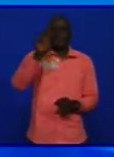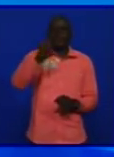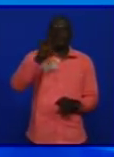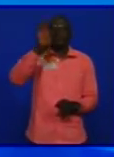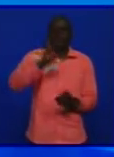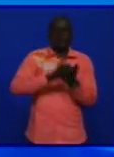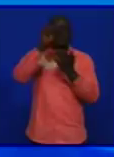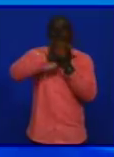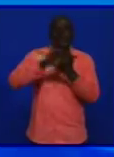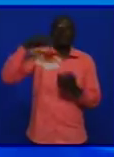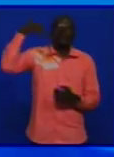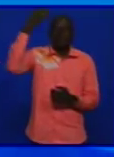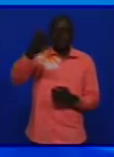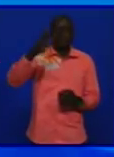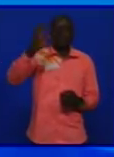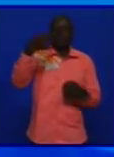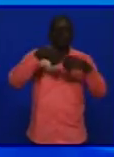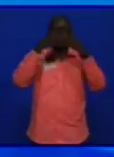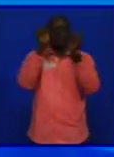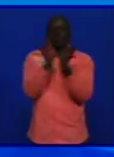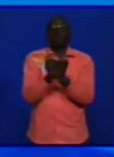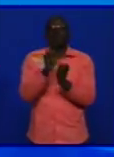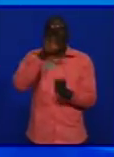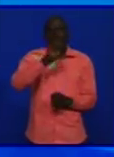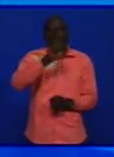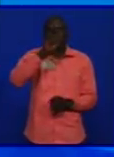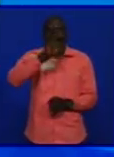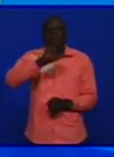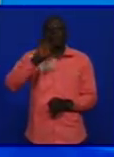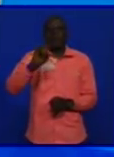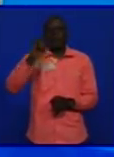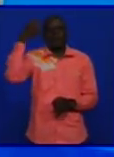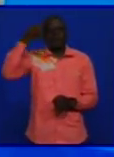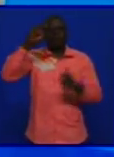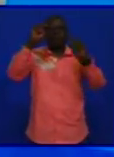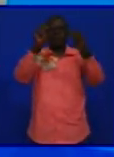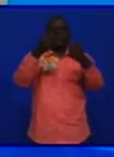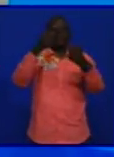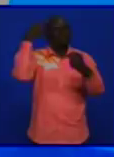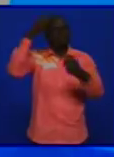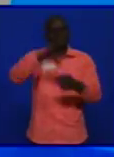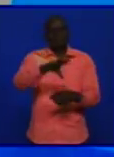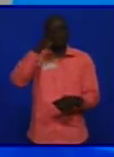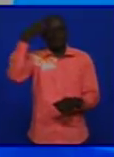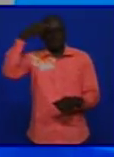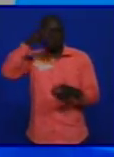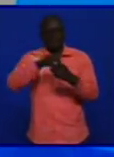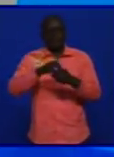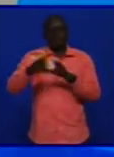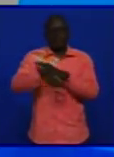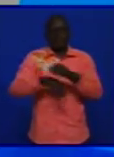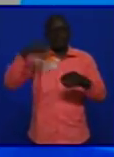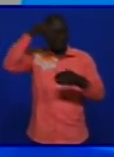Ouagadougou. La troisième édition de la SAMAO se tient autour de la thématique de l'exploitation des ressources